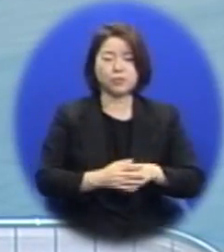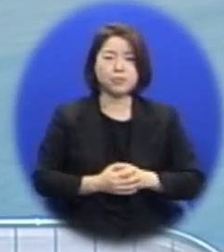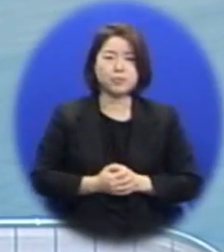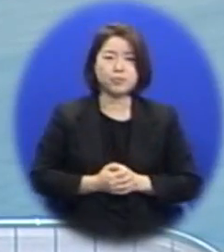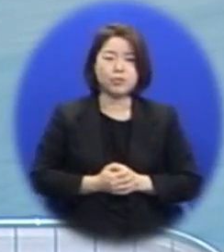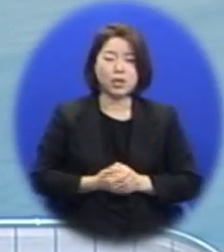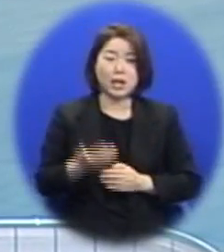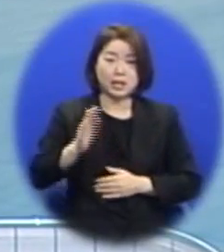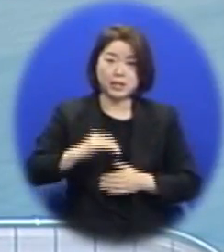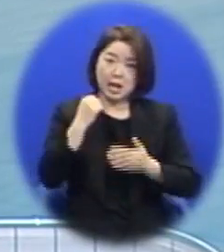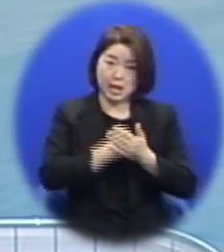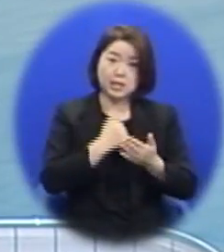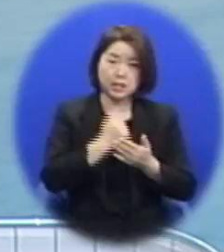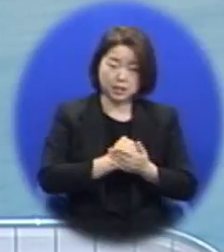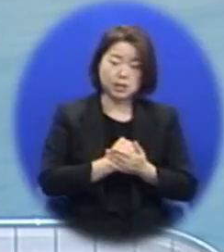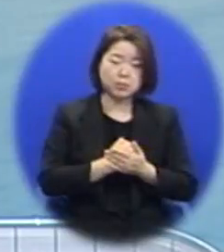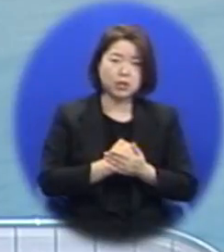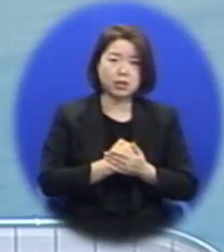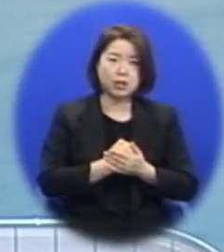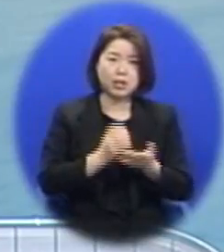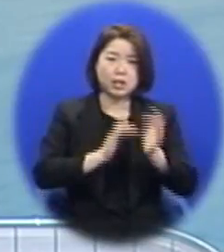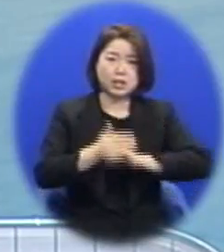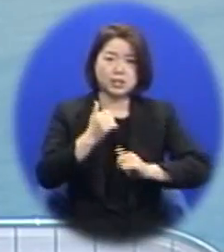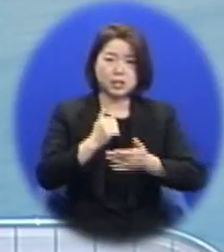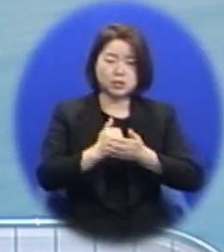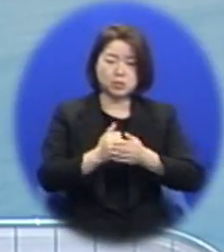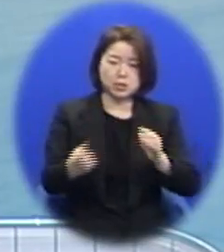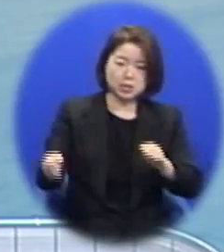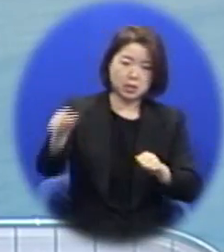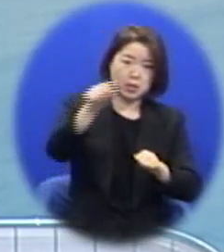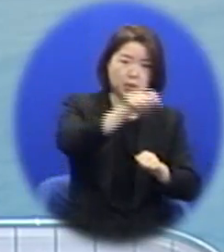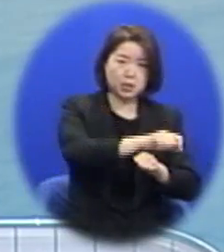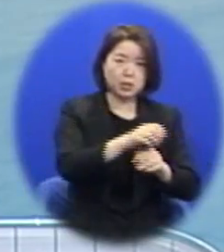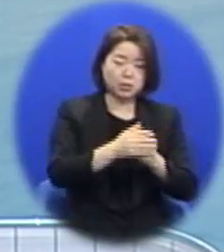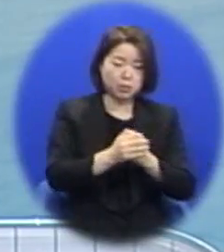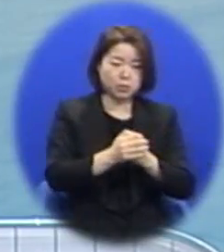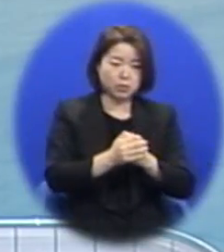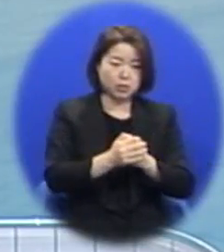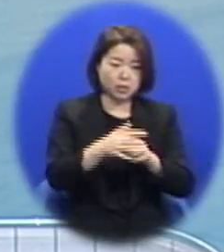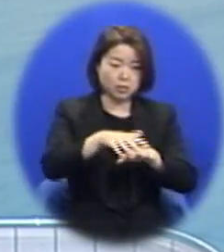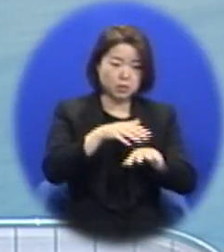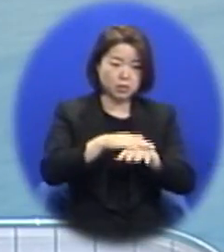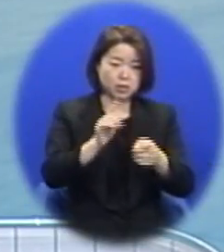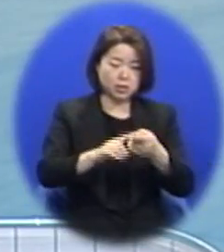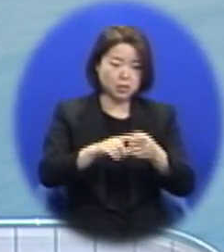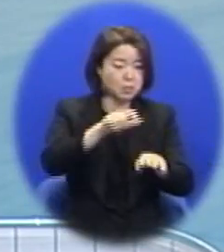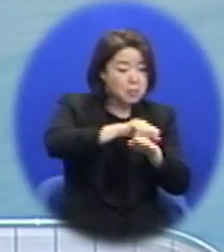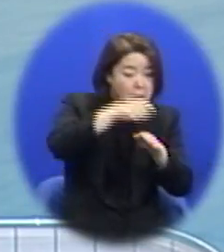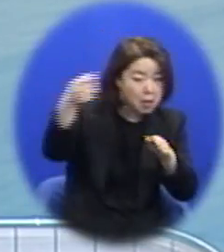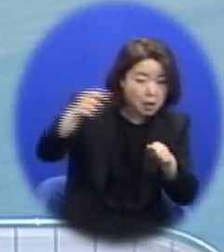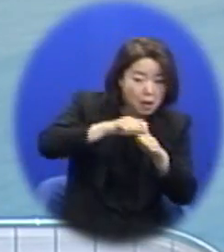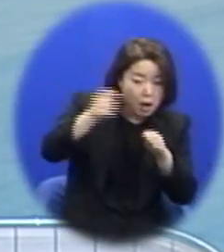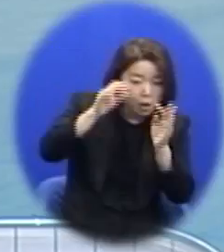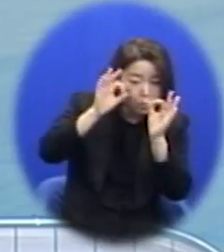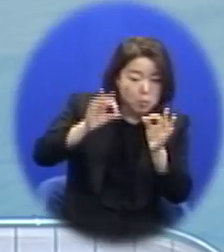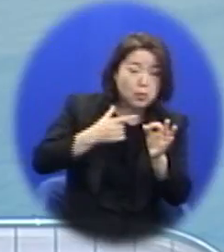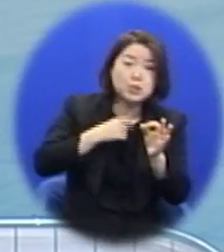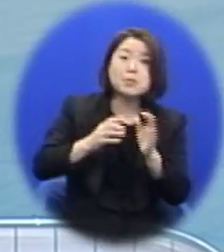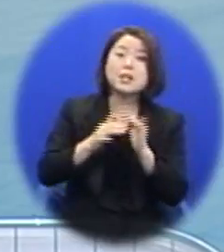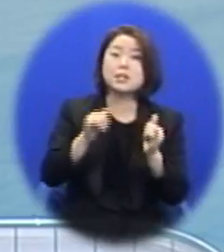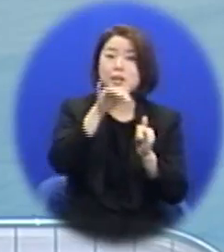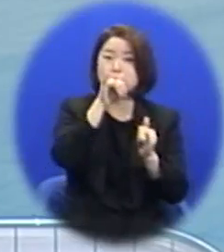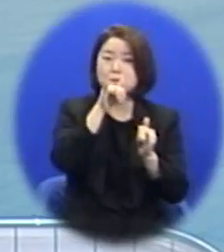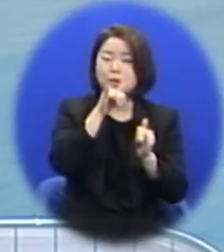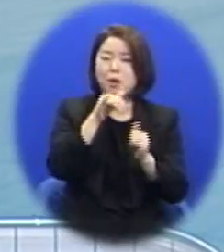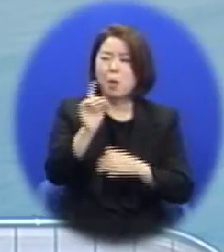그런데 안타깝게도 예수님이 이렇게 덮어놓은 천을 자꾸 들춰내려는 분들이 많아요. 도대체